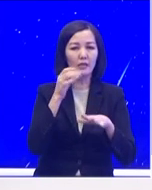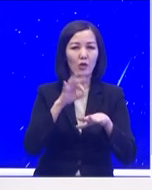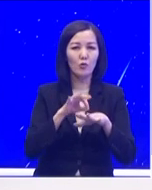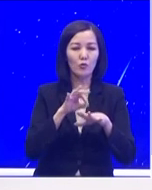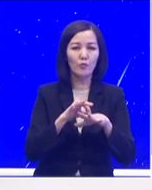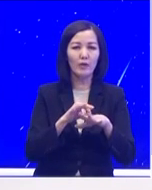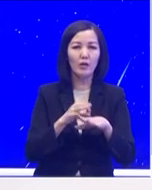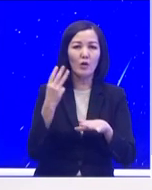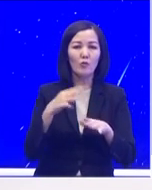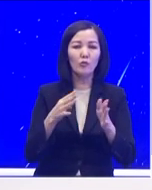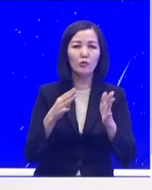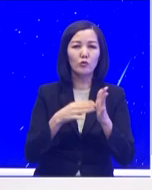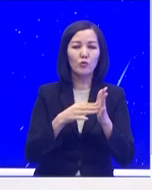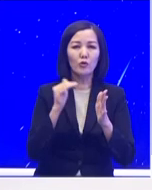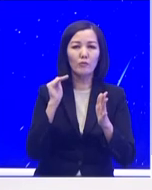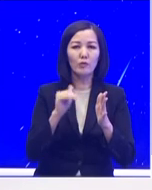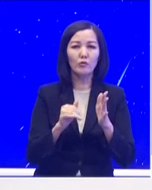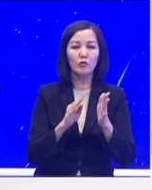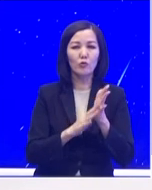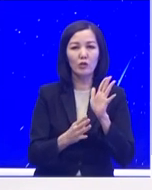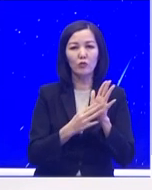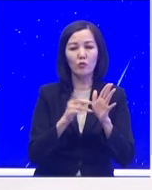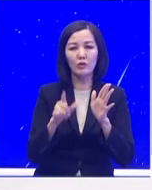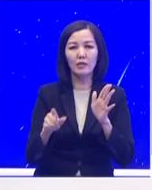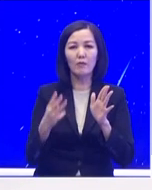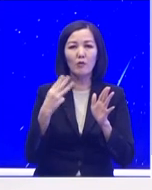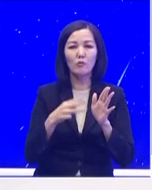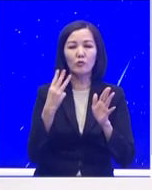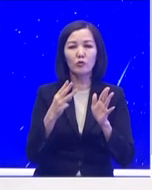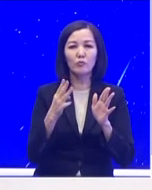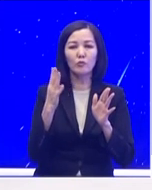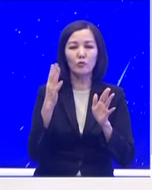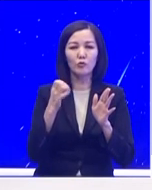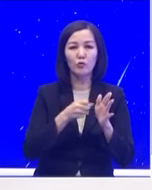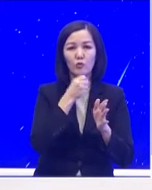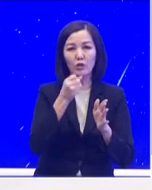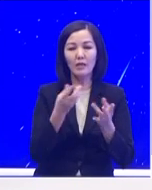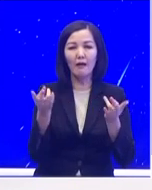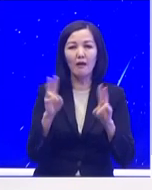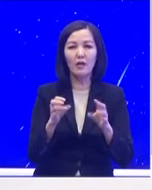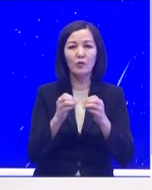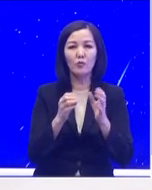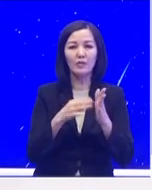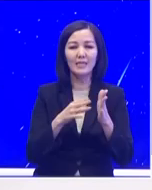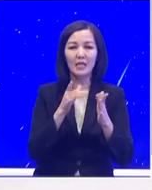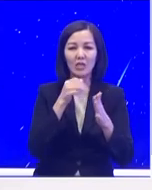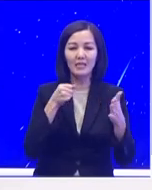тіркелген 34099 адам бар. Оның 33744-і ересектер, қалғаны 18